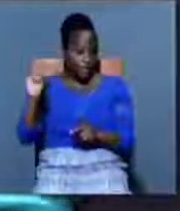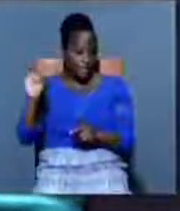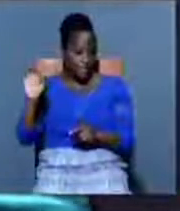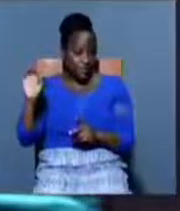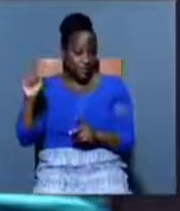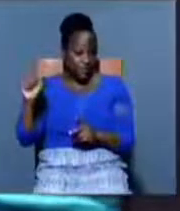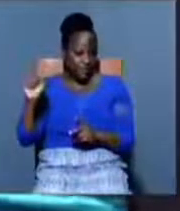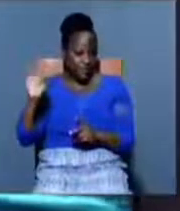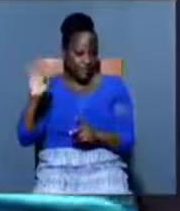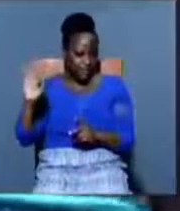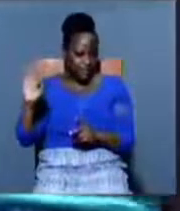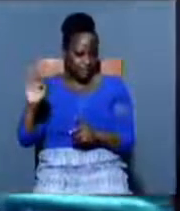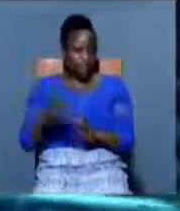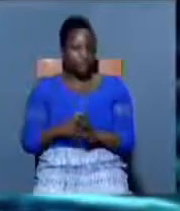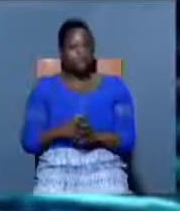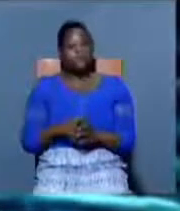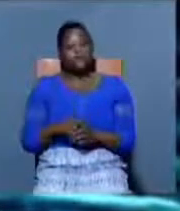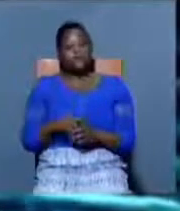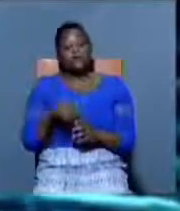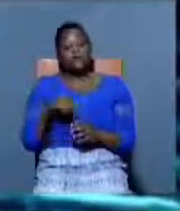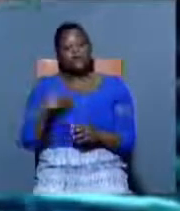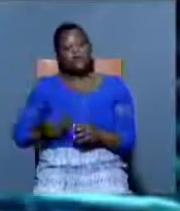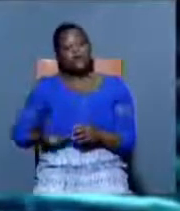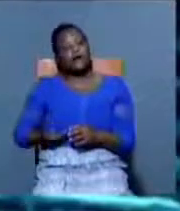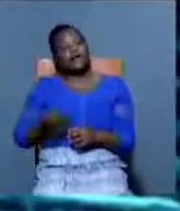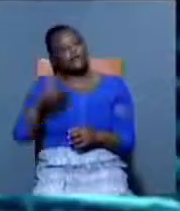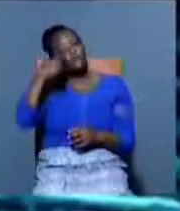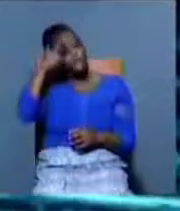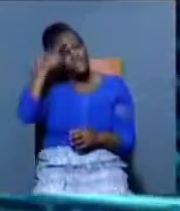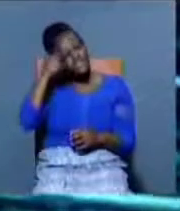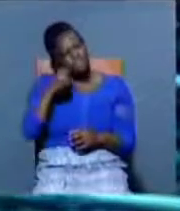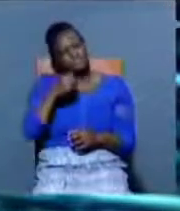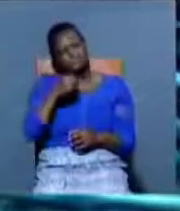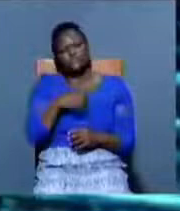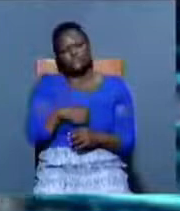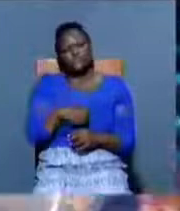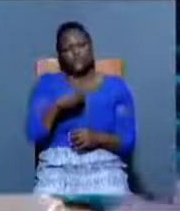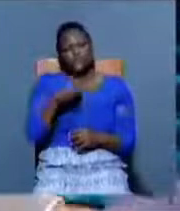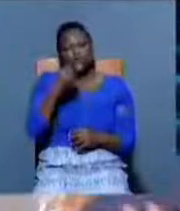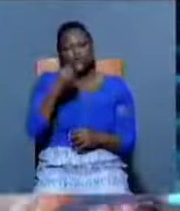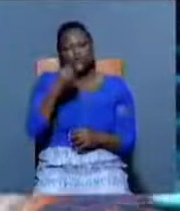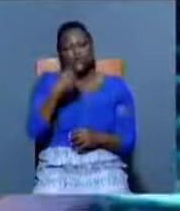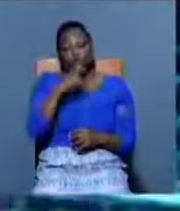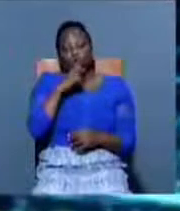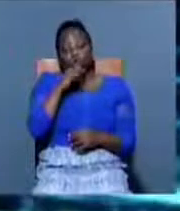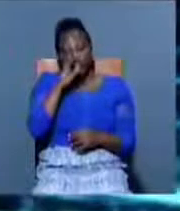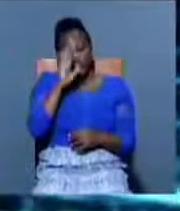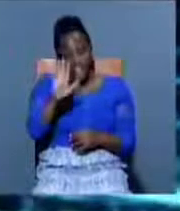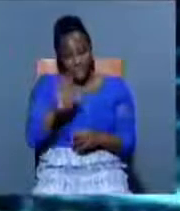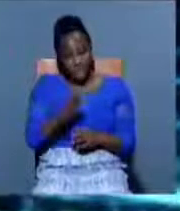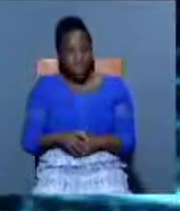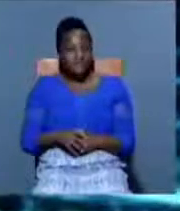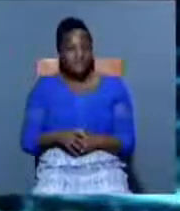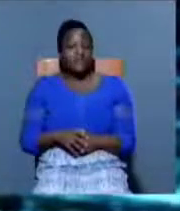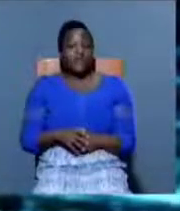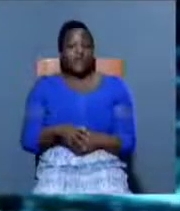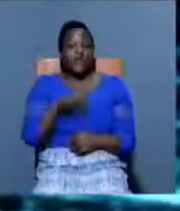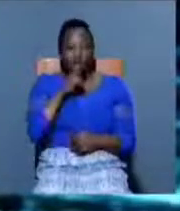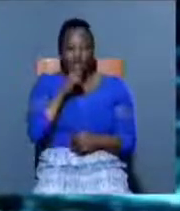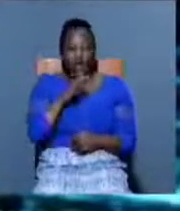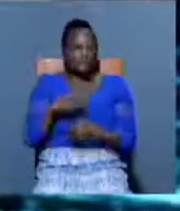Mungu anasema hivi, wanawake waheshimuni waume zenu, waume wapendeni wake zenu. Inategemea